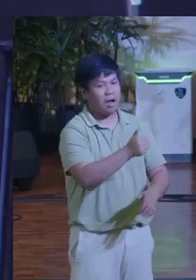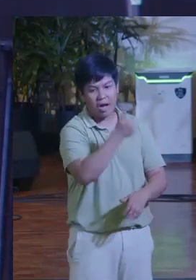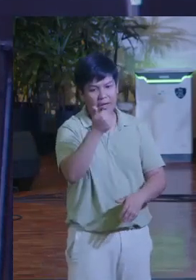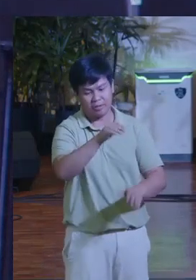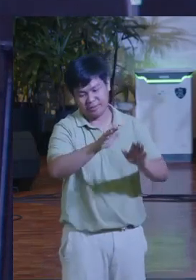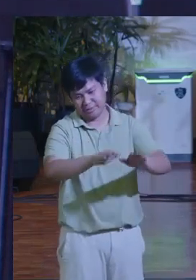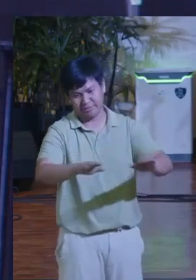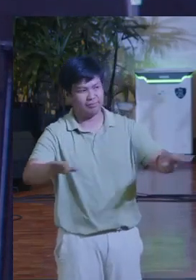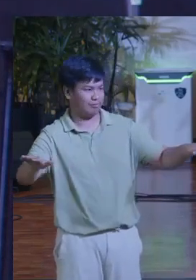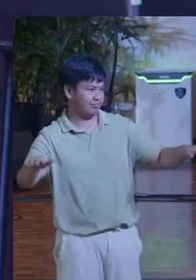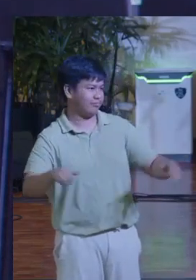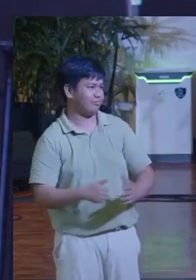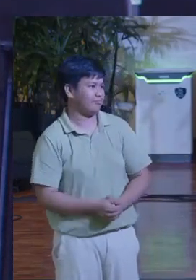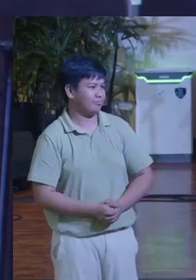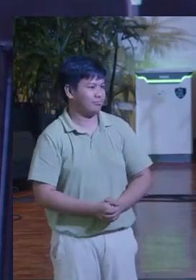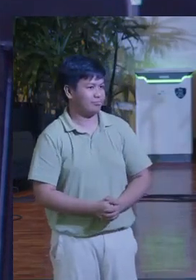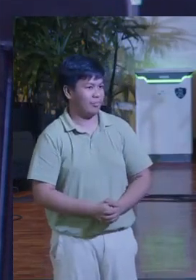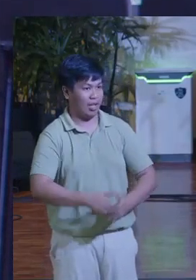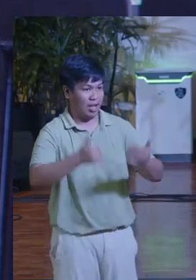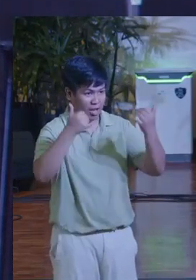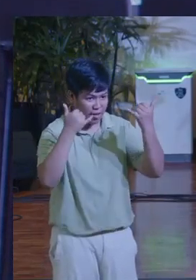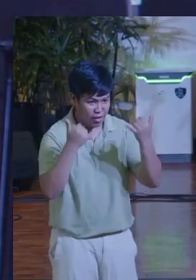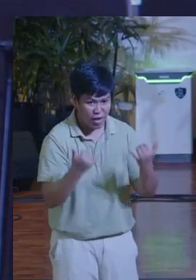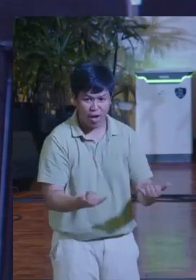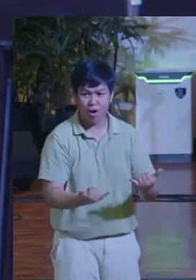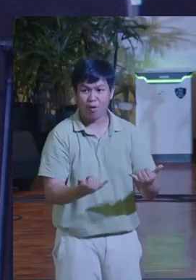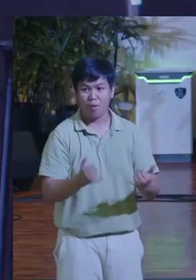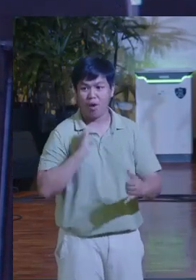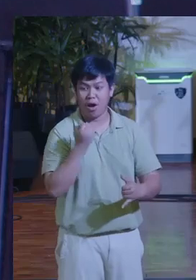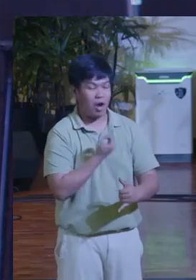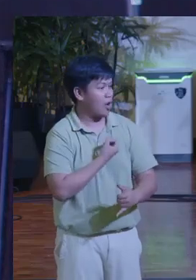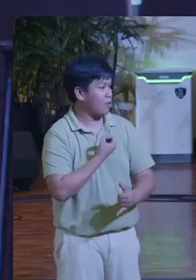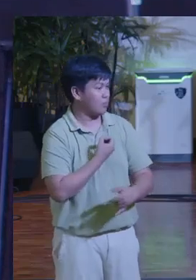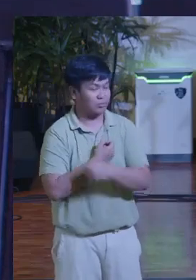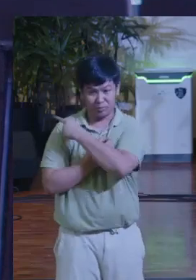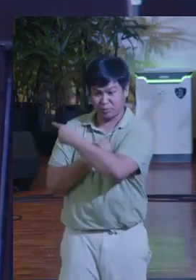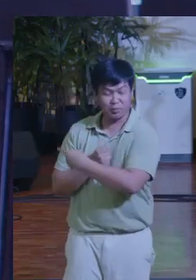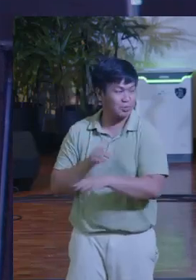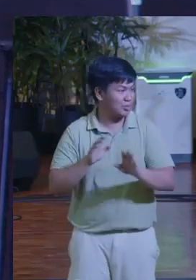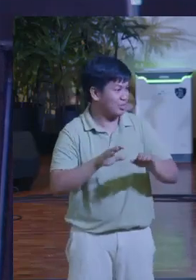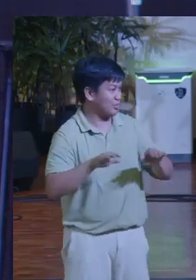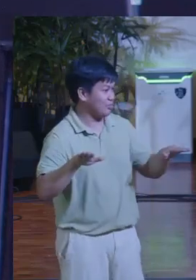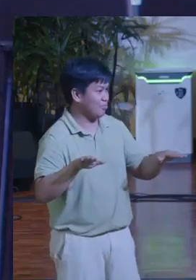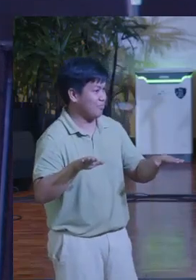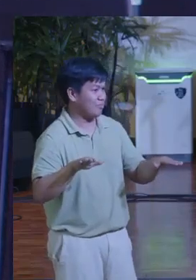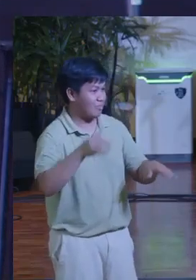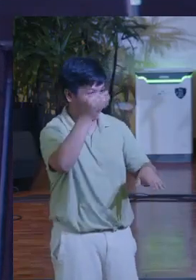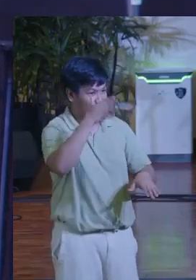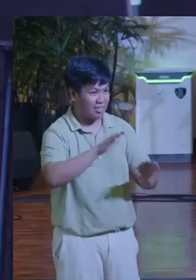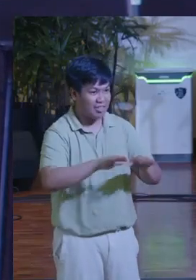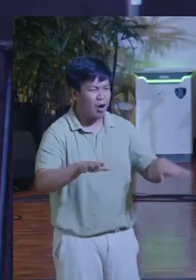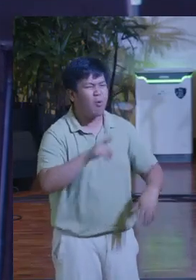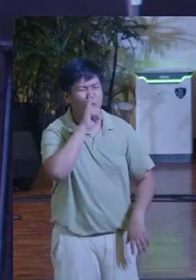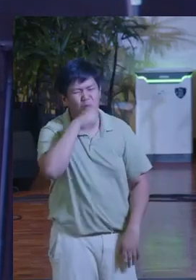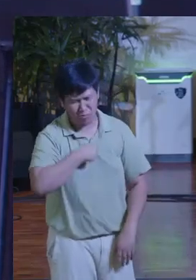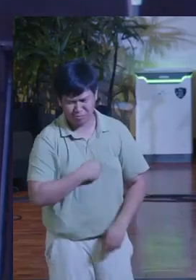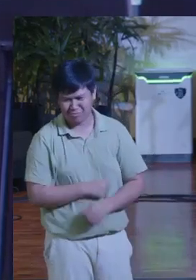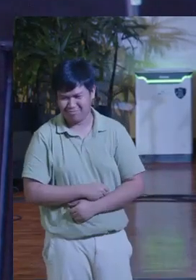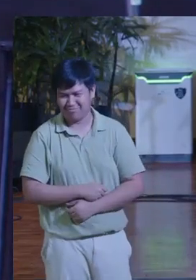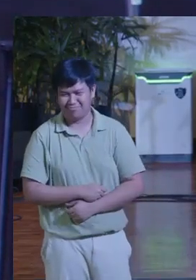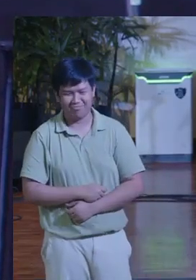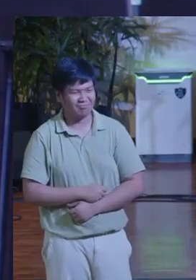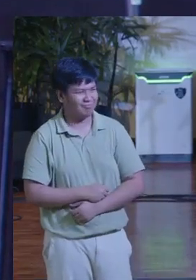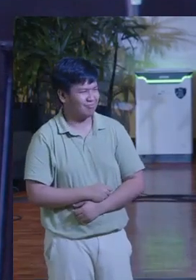anak. Ngayon mga kapatid, ang aming mga anak ay malalaki na. No? Buo na ang